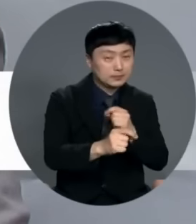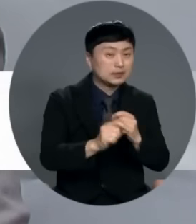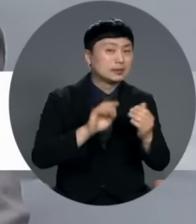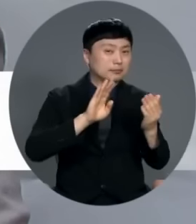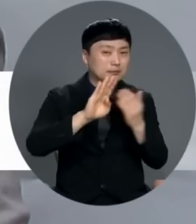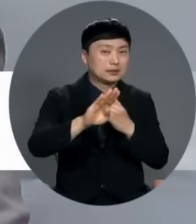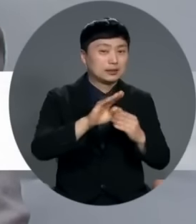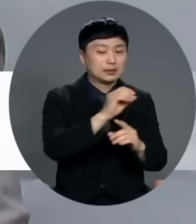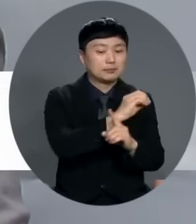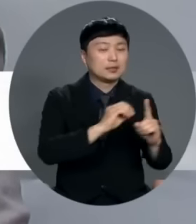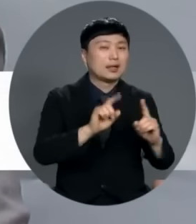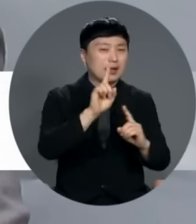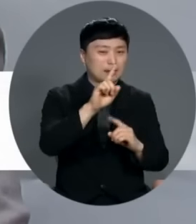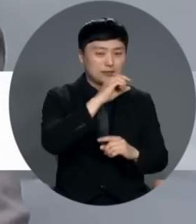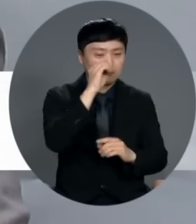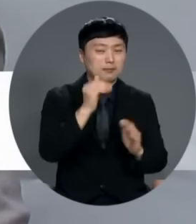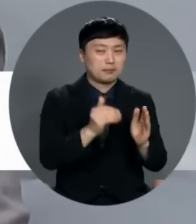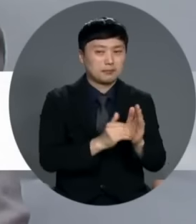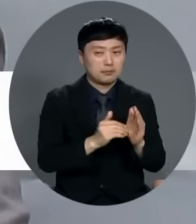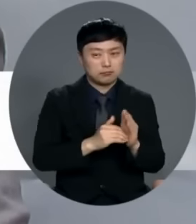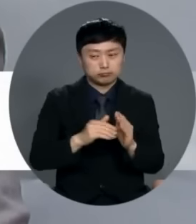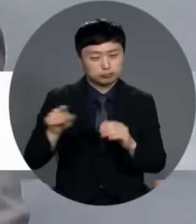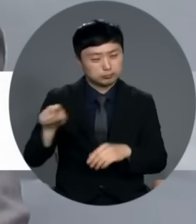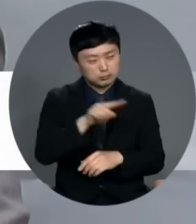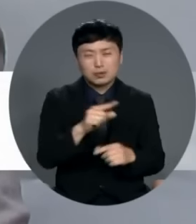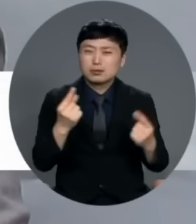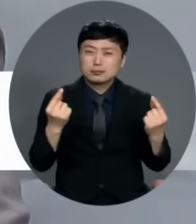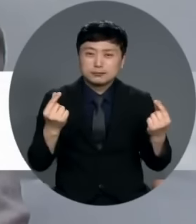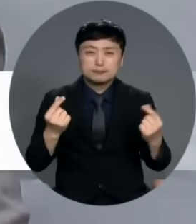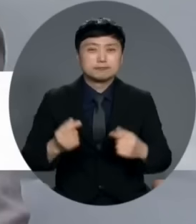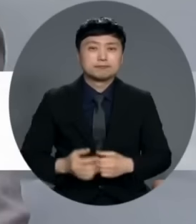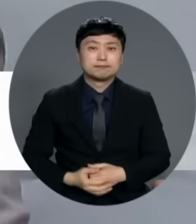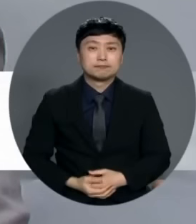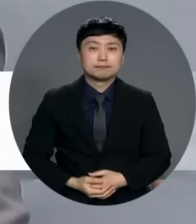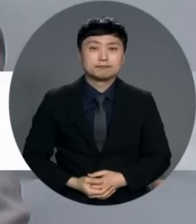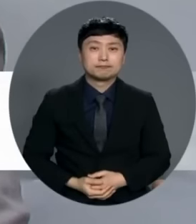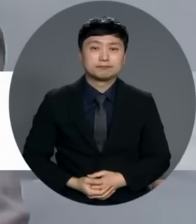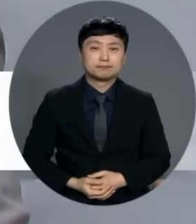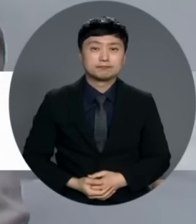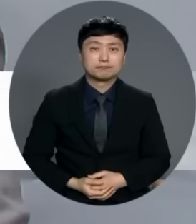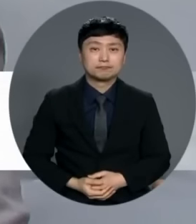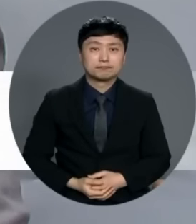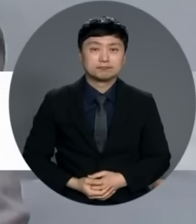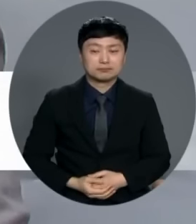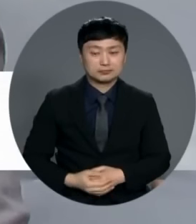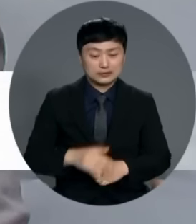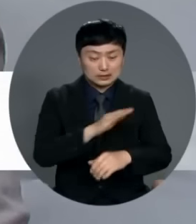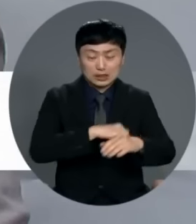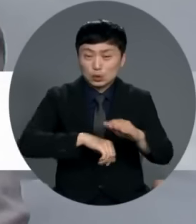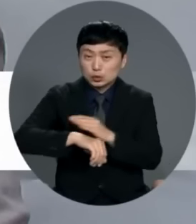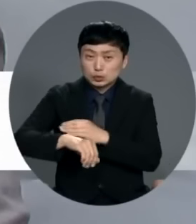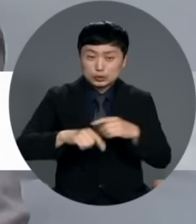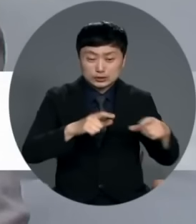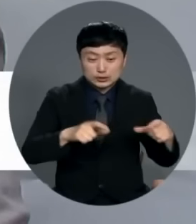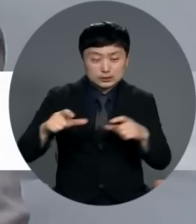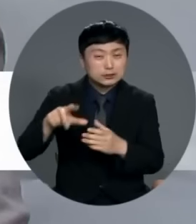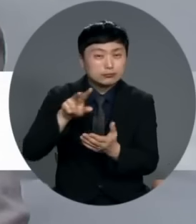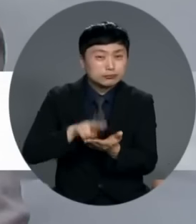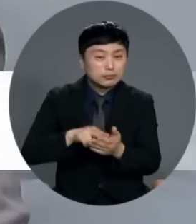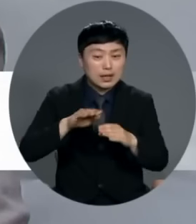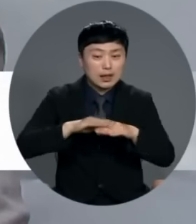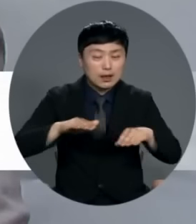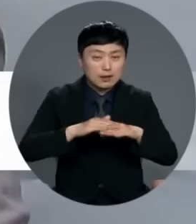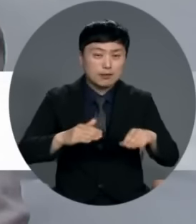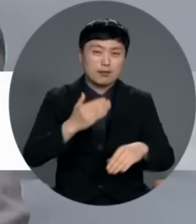명을 배출해 그 구도가 대구 경북과 유난히 닮아 있습니다. 이렇게 골이 깊어진 지역주의는 언제쯤 타파할